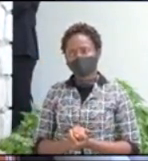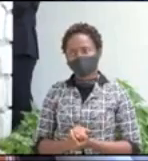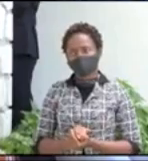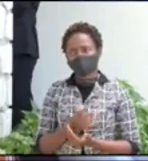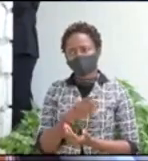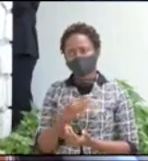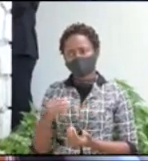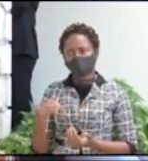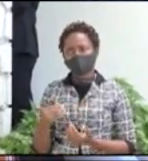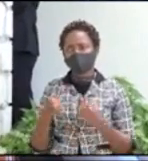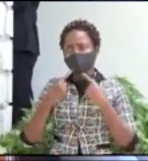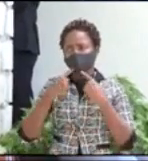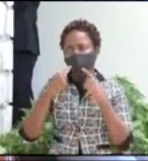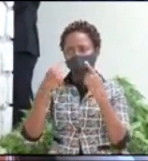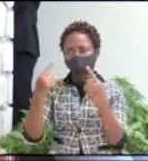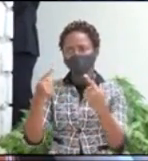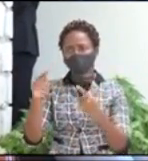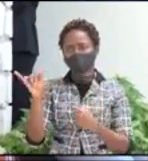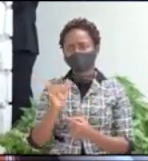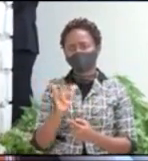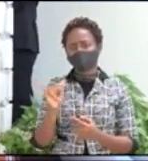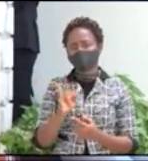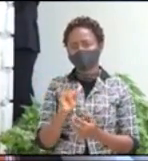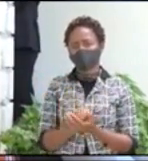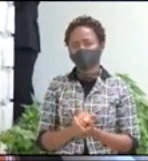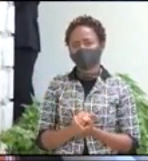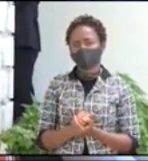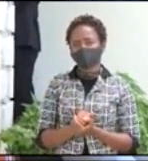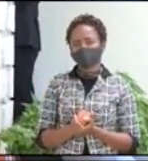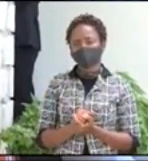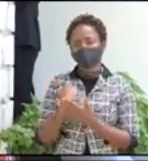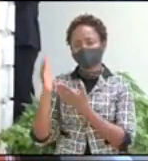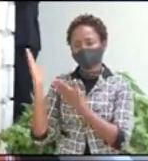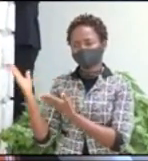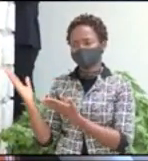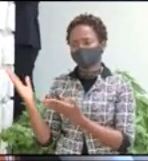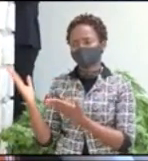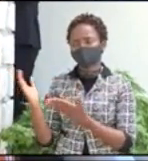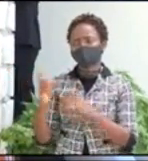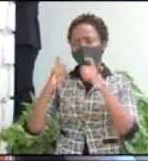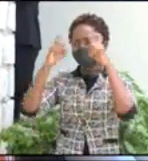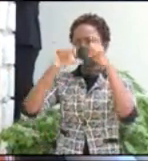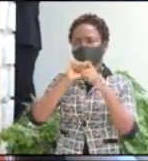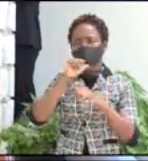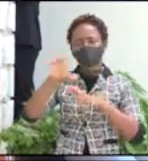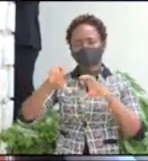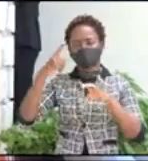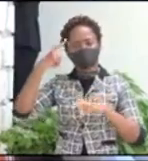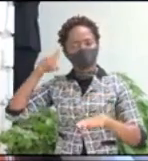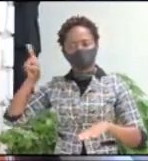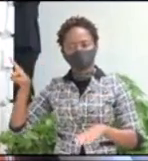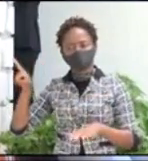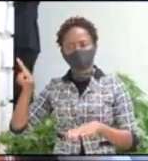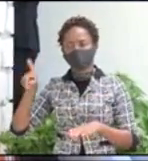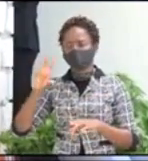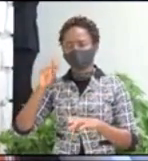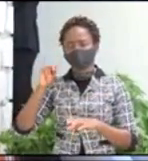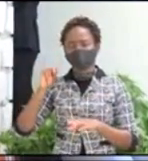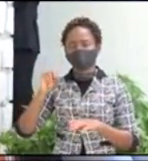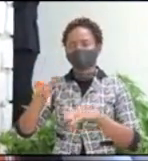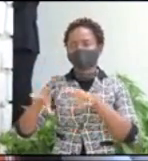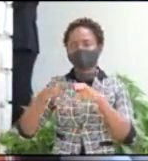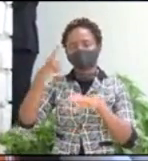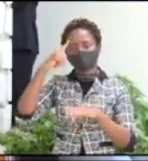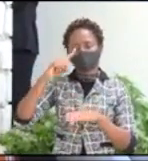Et m'a dit tout, moi-même, côté Mia là, l'élection n'est pas faite pour moi. L'élection n'est pas faite pour parti politique et